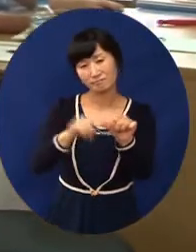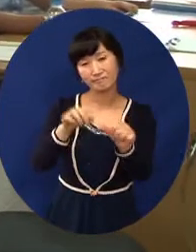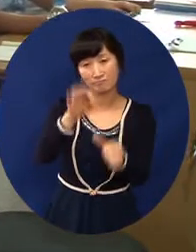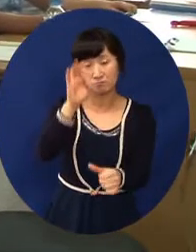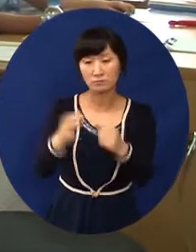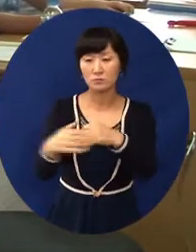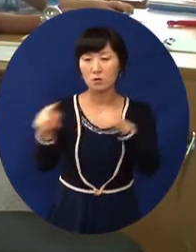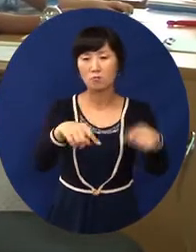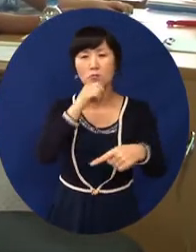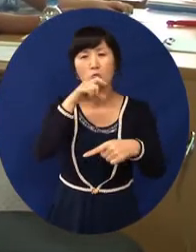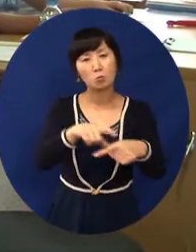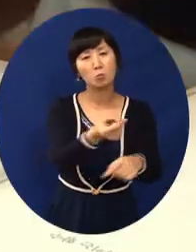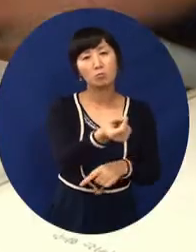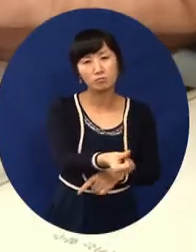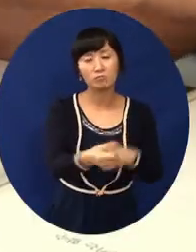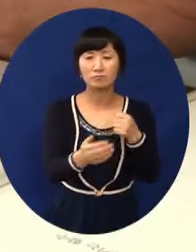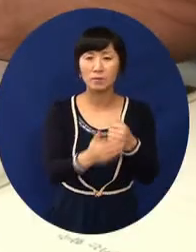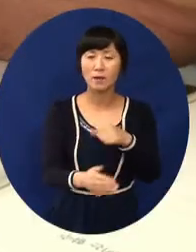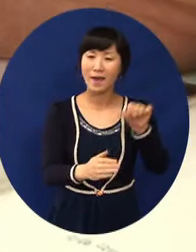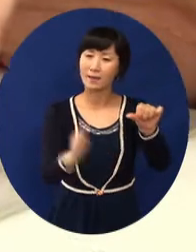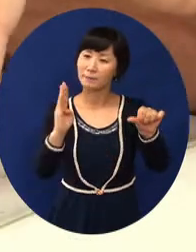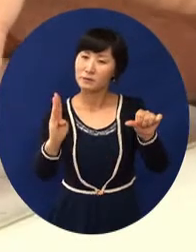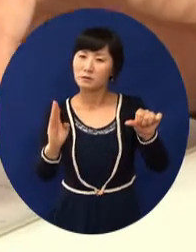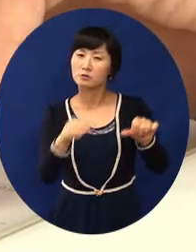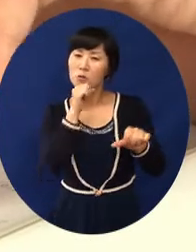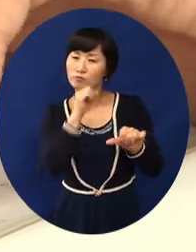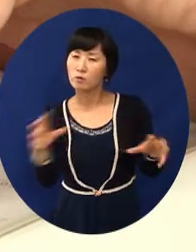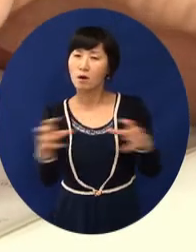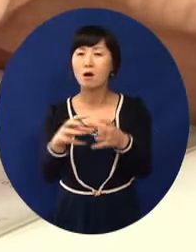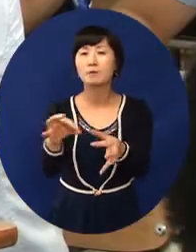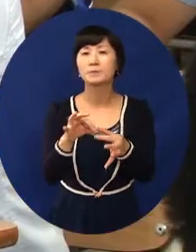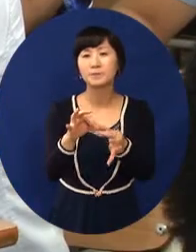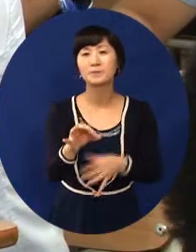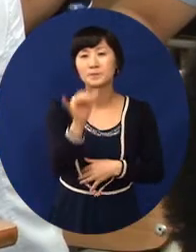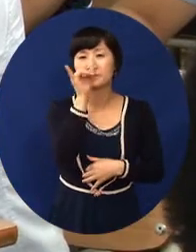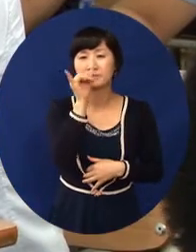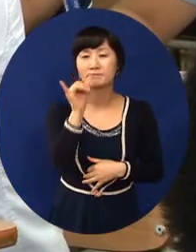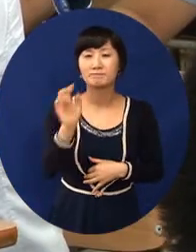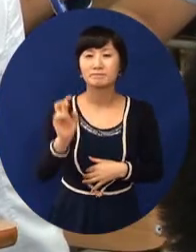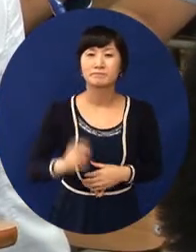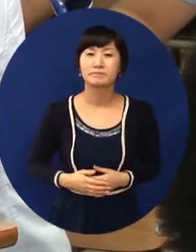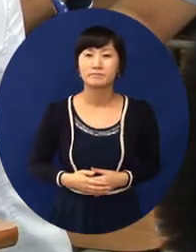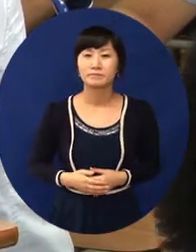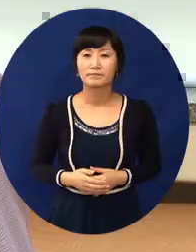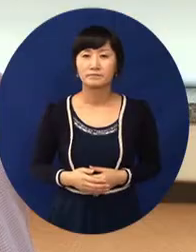비율이 전국 평균보다 현저히 낮아 A형과 B형 성적에 모두 영향을 준 것으로